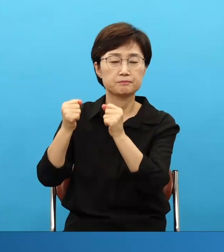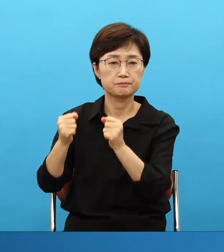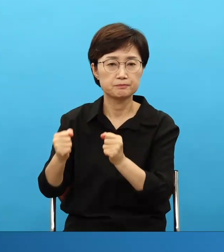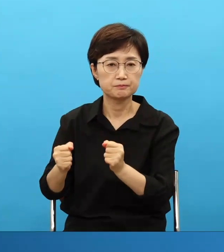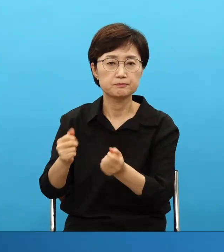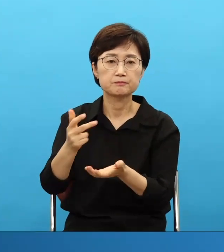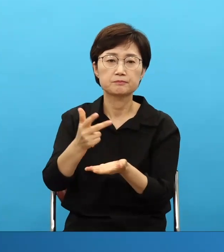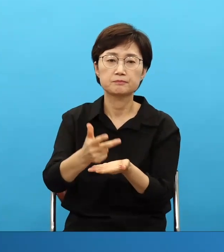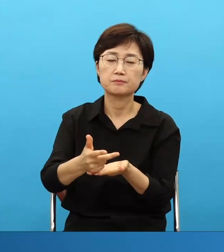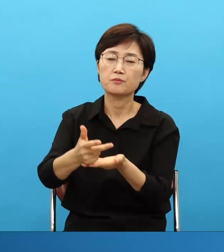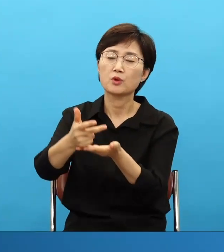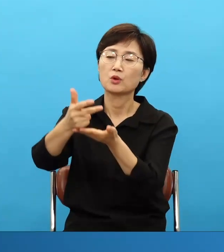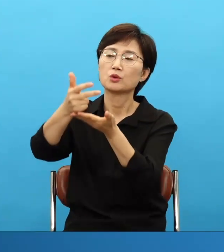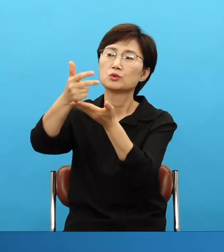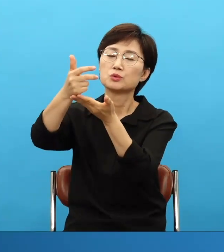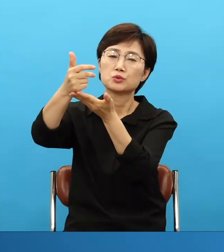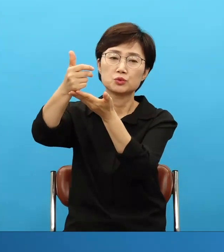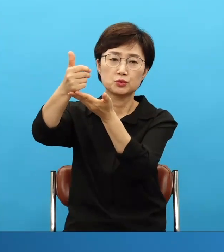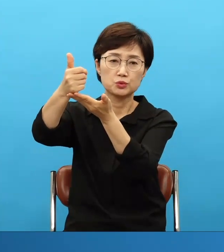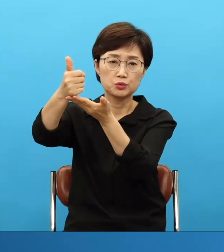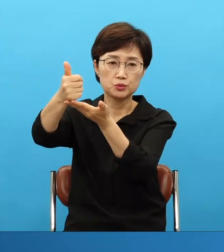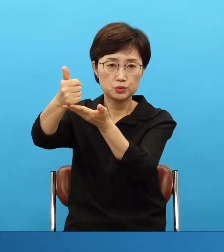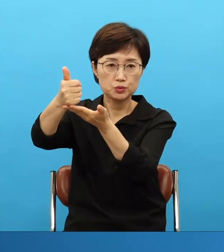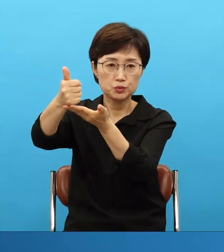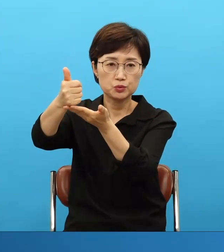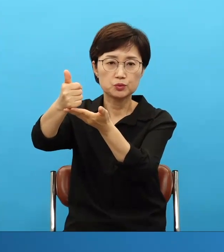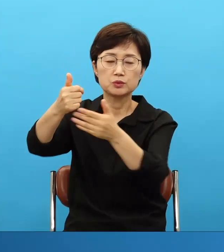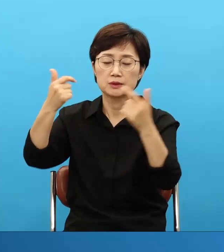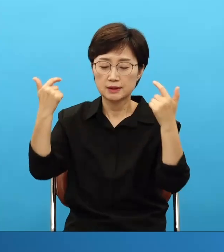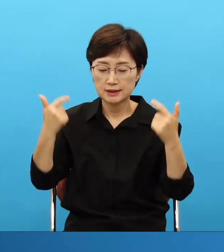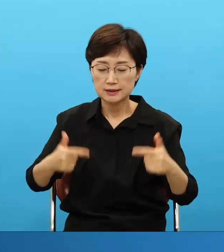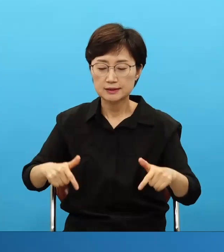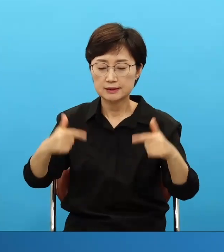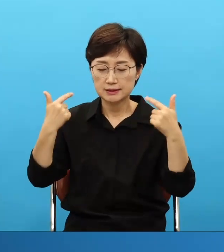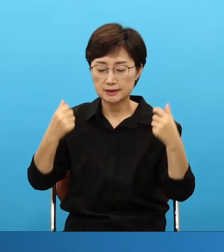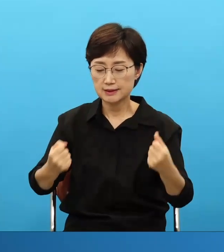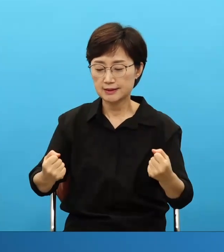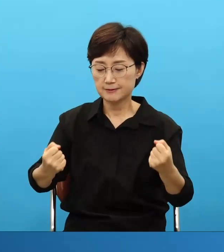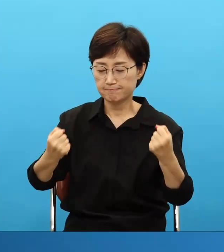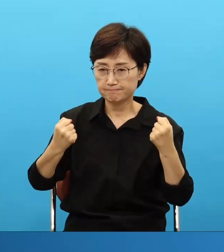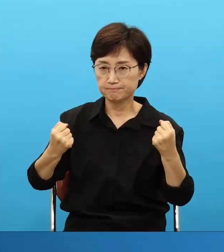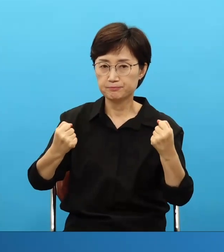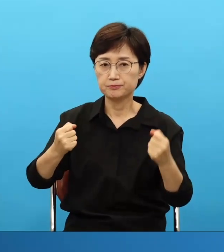내곁에 계신 주